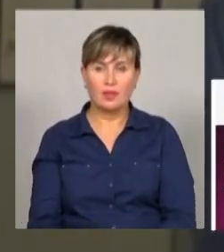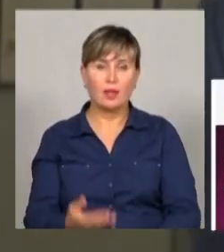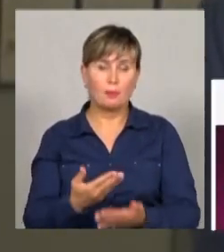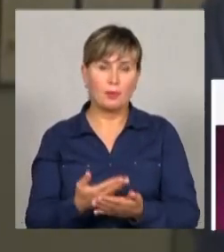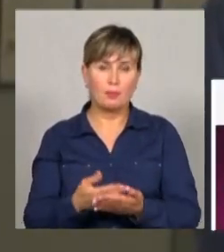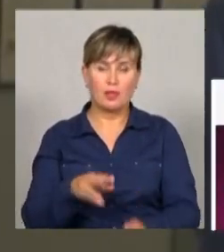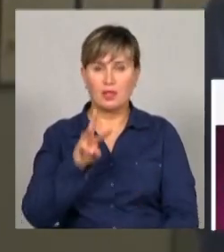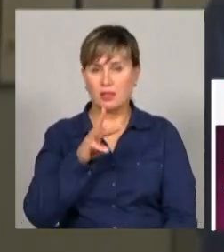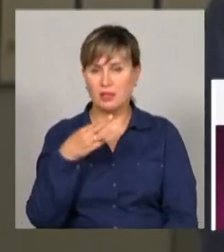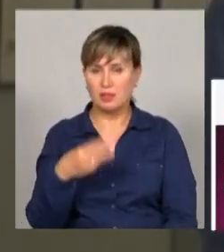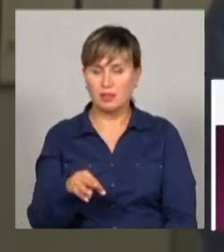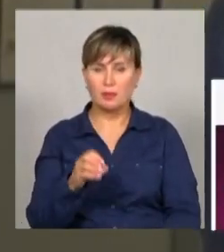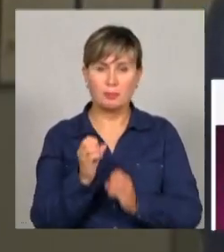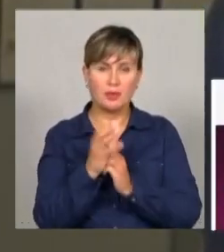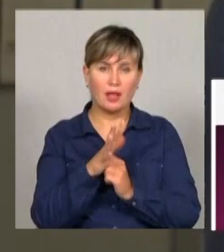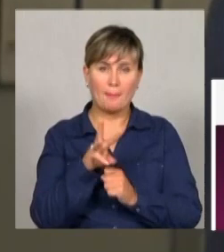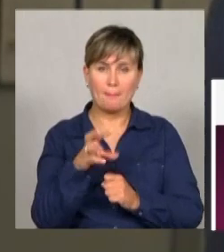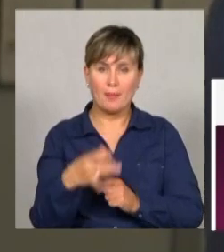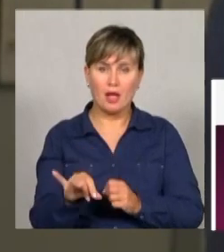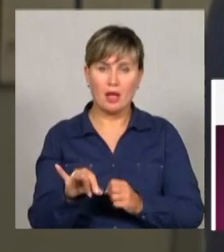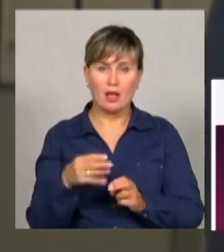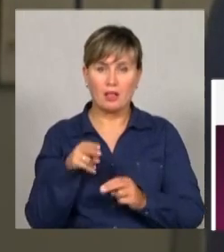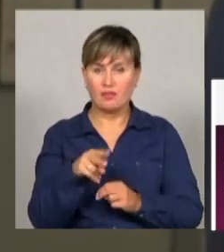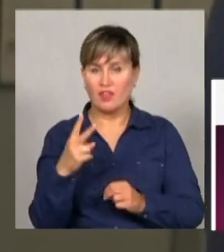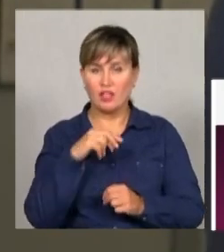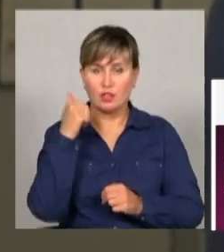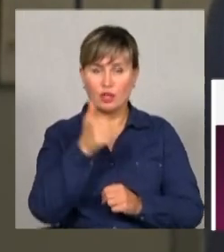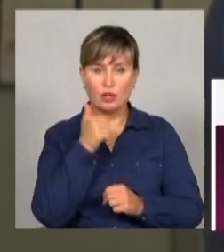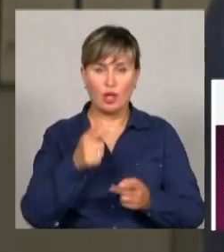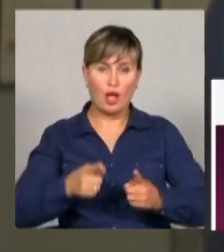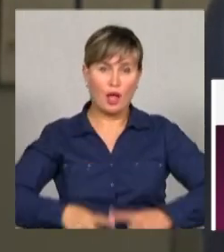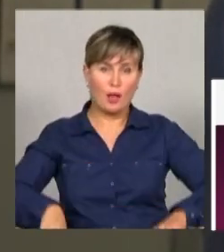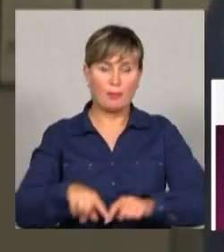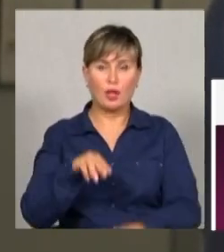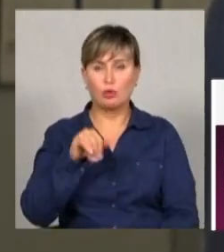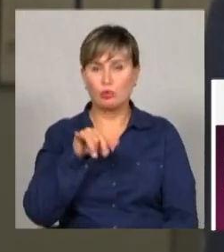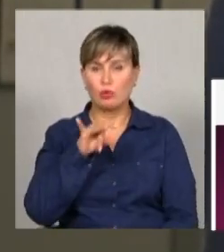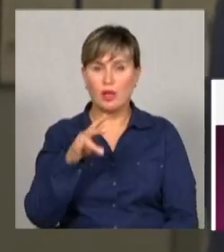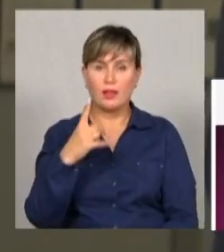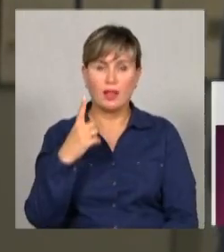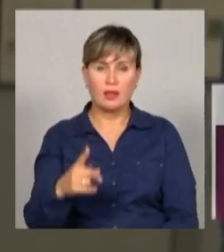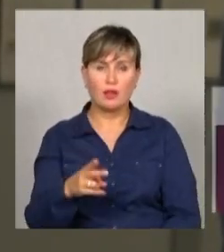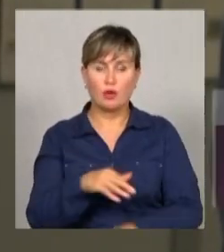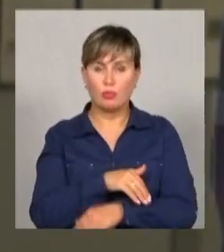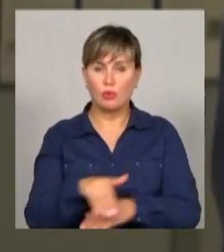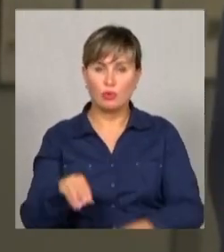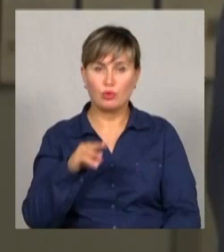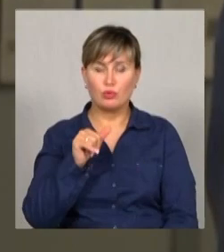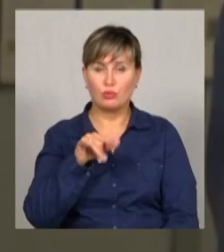3:30, 15 мая этого года на объекте «Туран-1» по улице